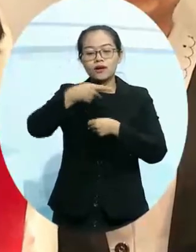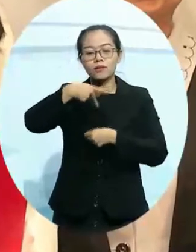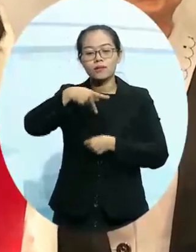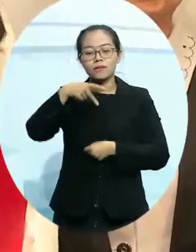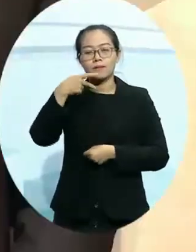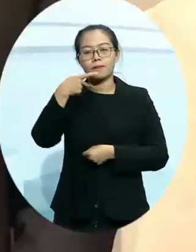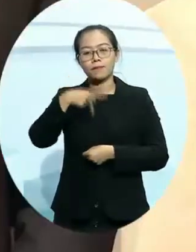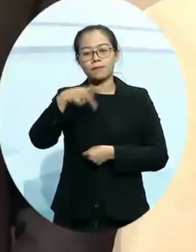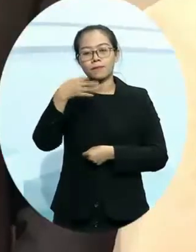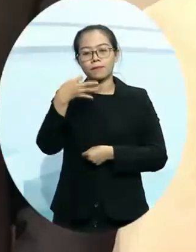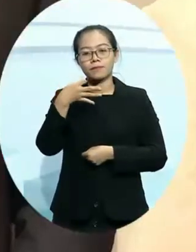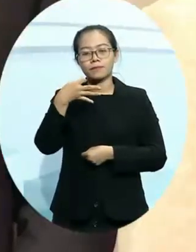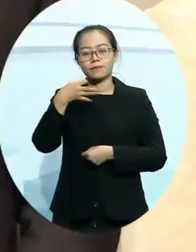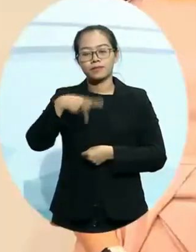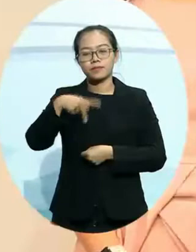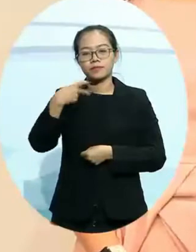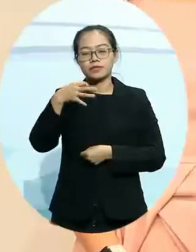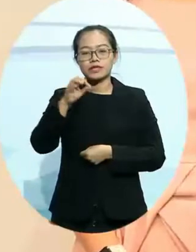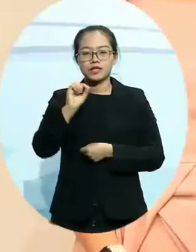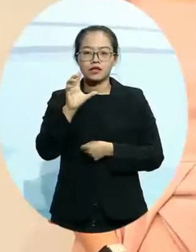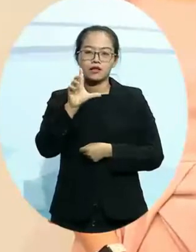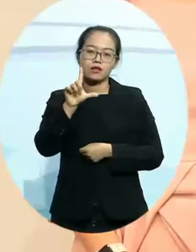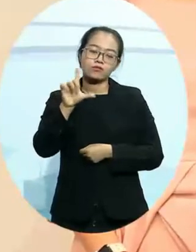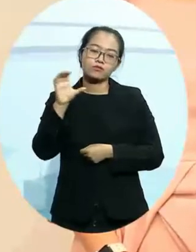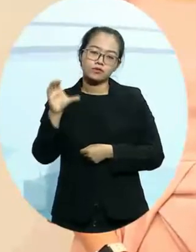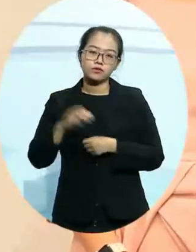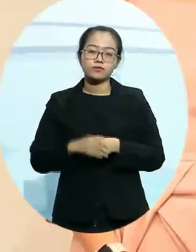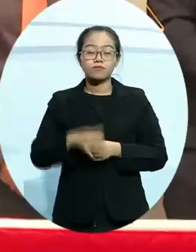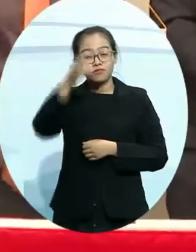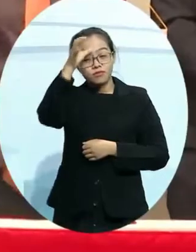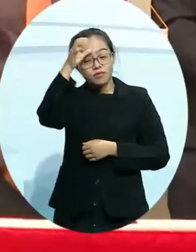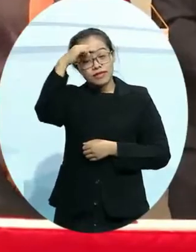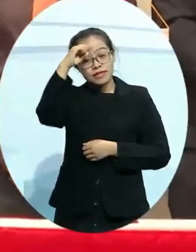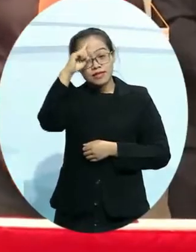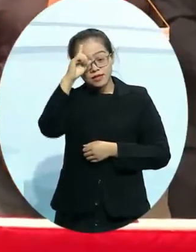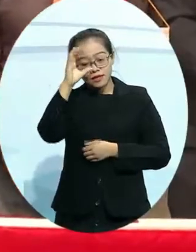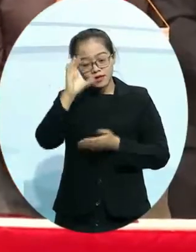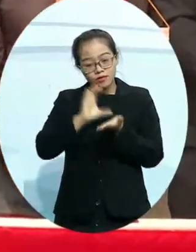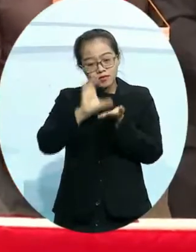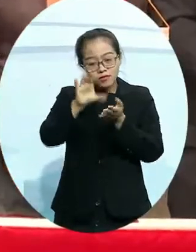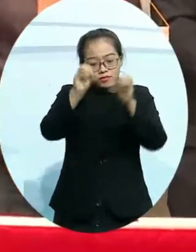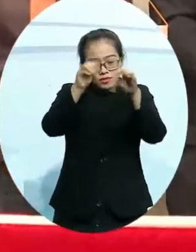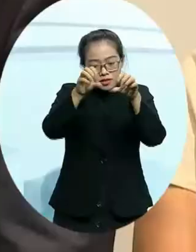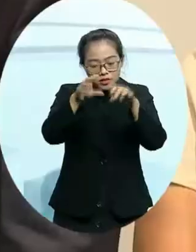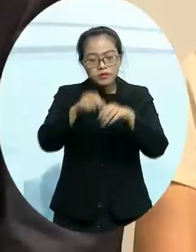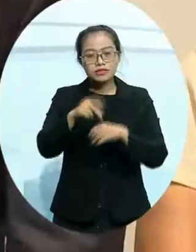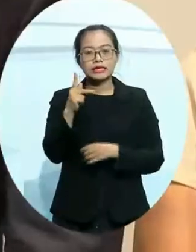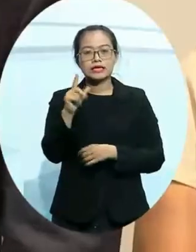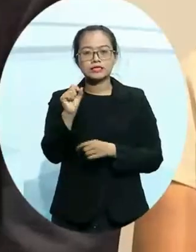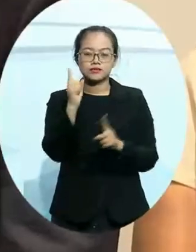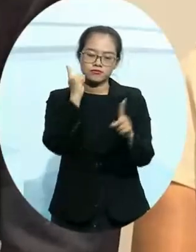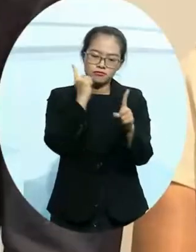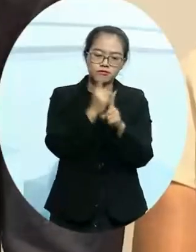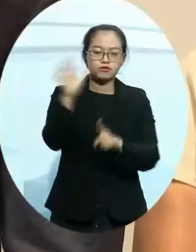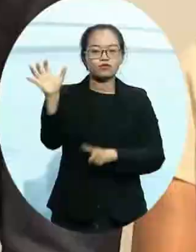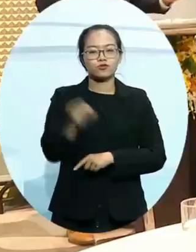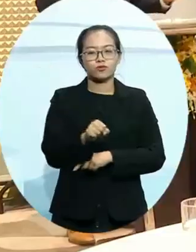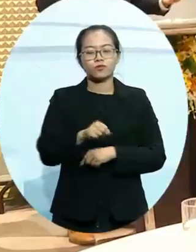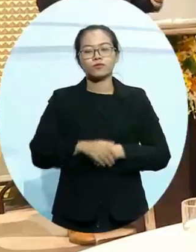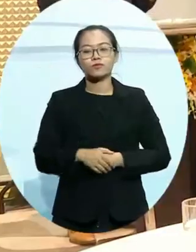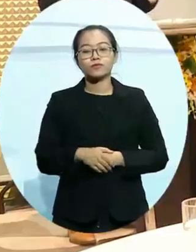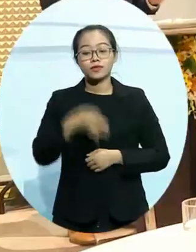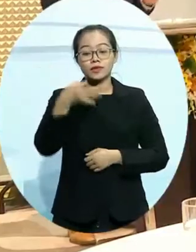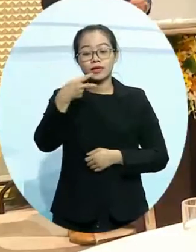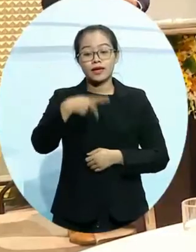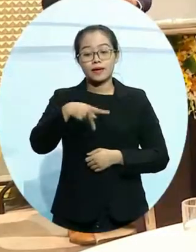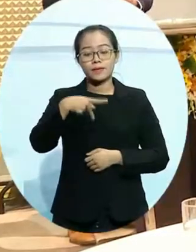Châu, cùng tổ chức các chương trình cung cấp kiến thức y tế, đặc biệt về cách sử dụng kháng sinh khoa học. FPT Long Châu là một trong những